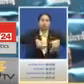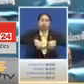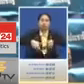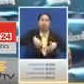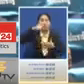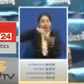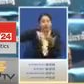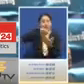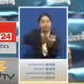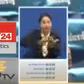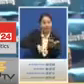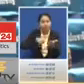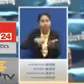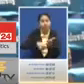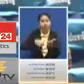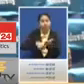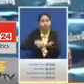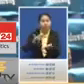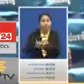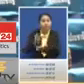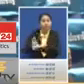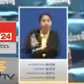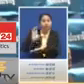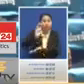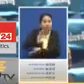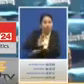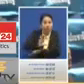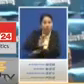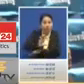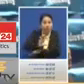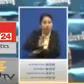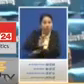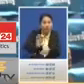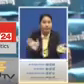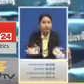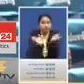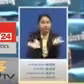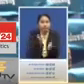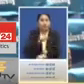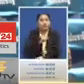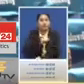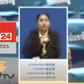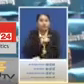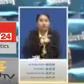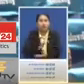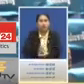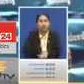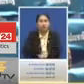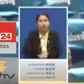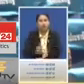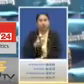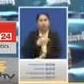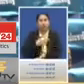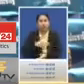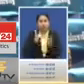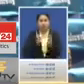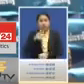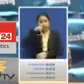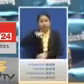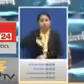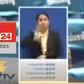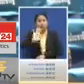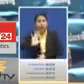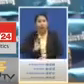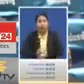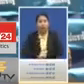ทศไทยไปใช้ในการบำรุงศาสนาพูดประหนึ่งว่าผมไม่ใช่คนไทยเลยครับ ผมวินิจฉัย